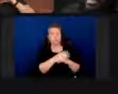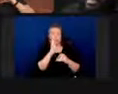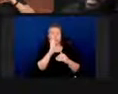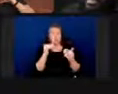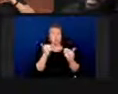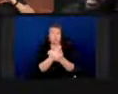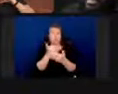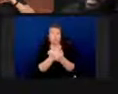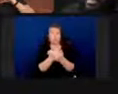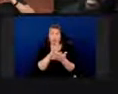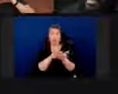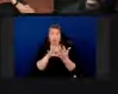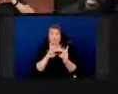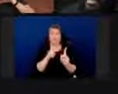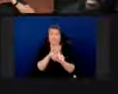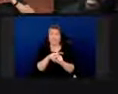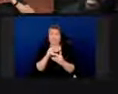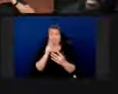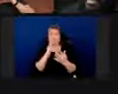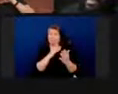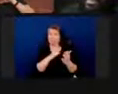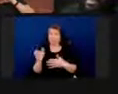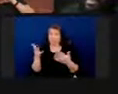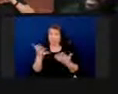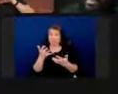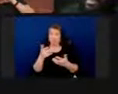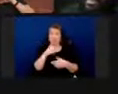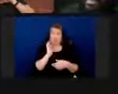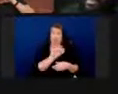الحصول على مخرجات إيجابية.